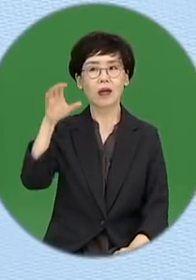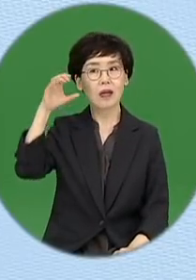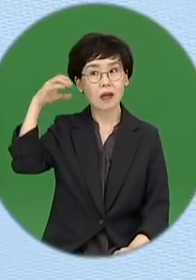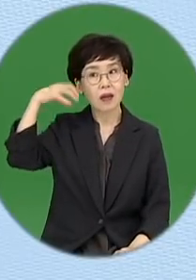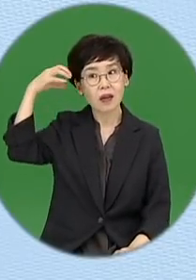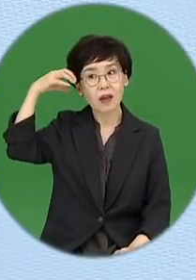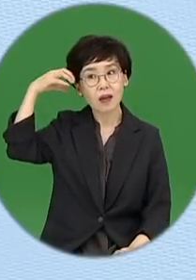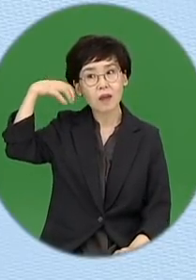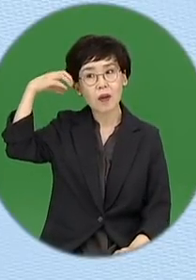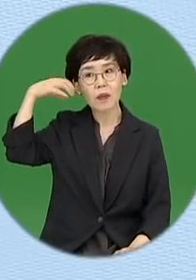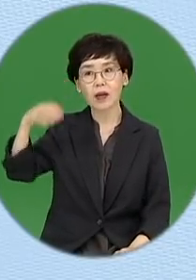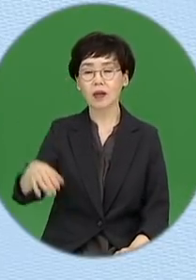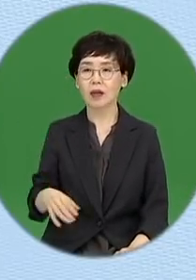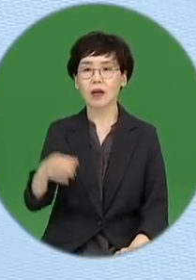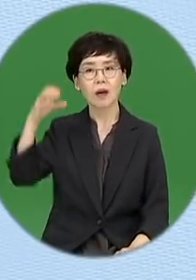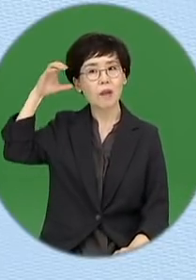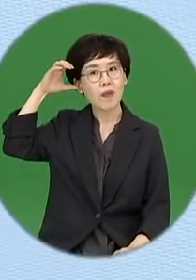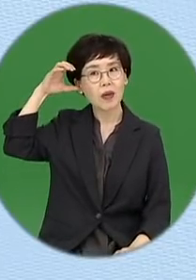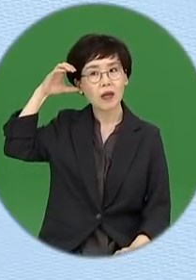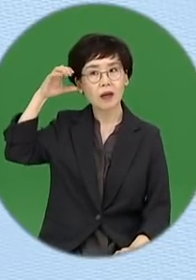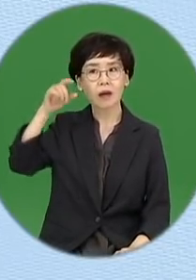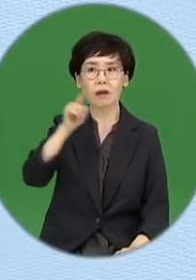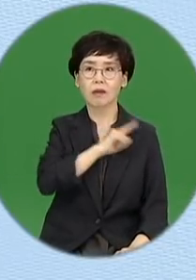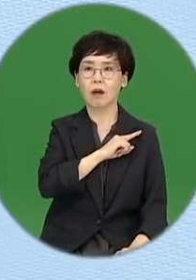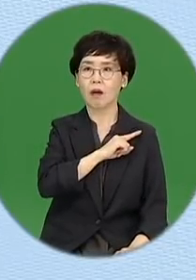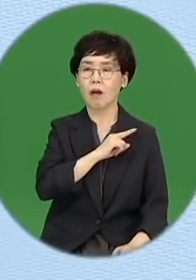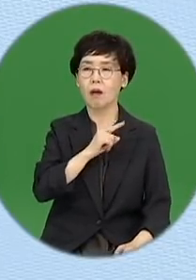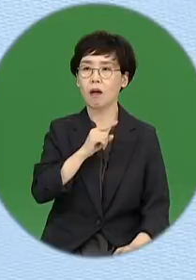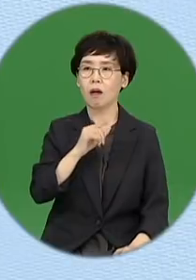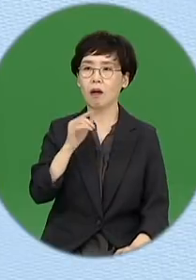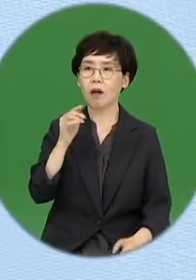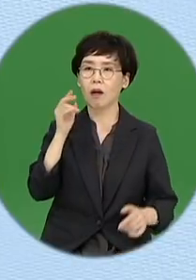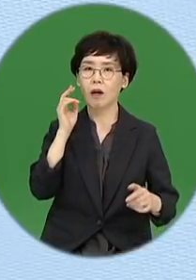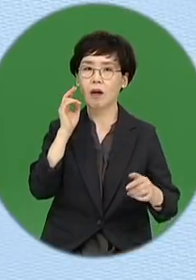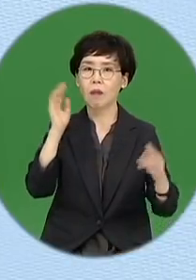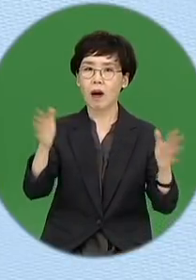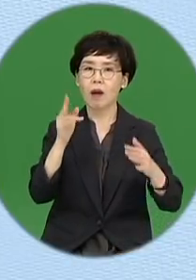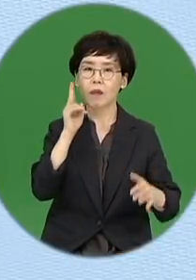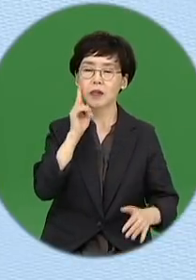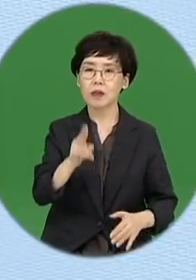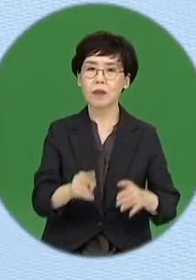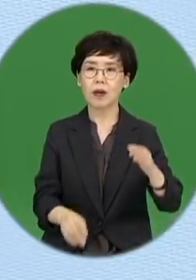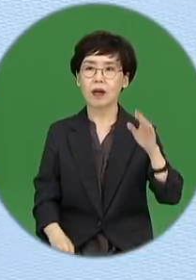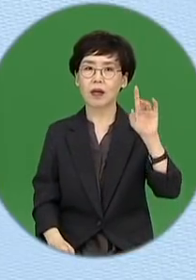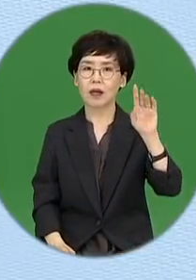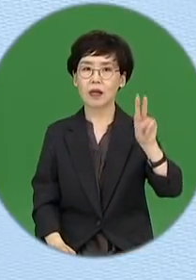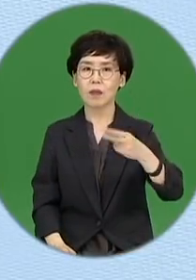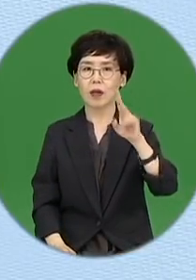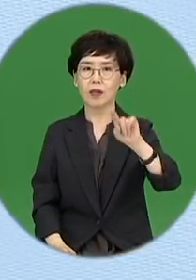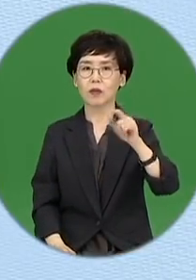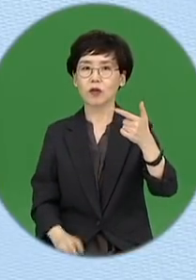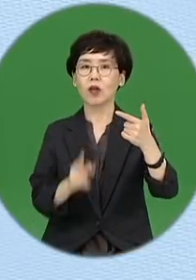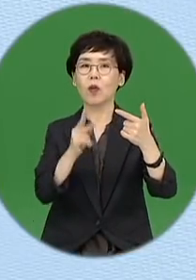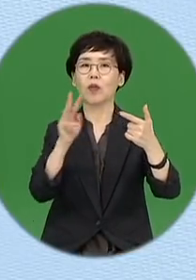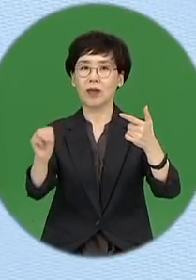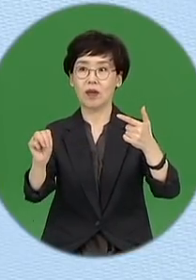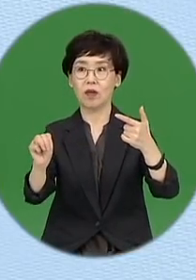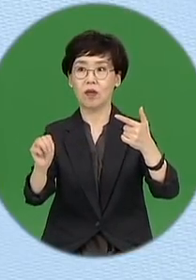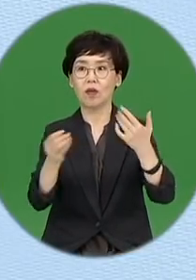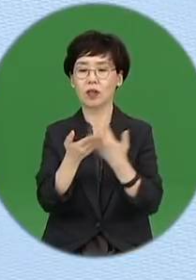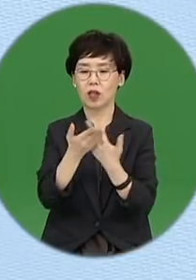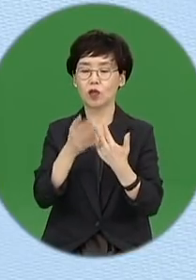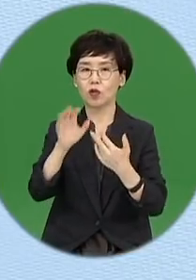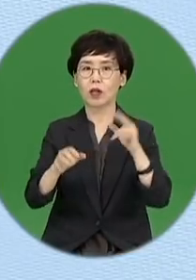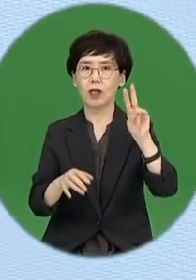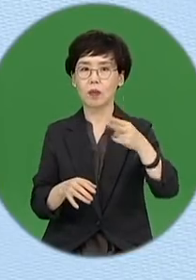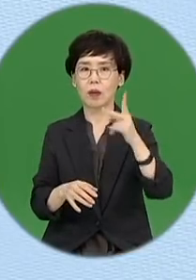그러면 한 210km 정도 되는 것이죠. 네, 216km 이게 순간적으로 분 바람인데요. 순간적으로 이제 제주도 쪽에서